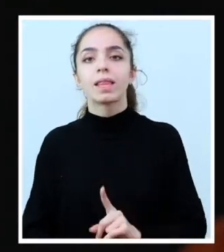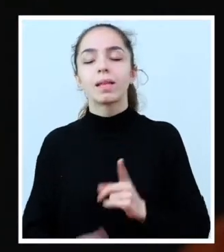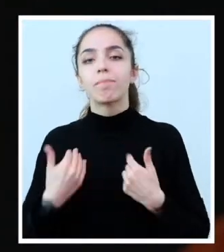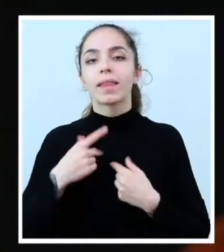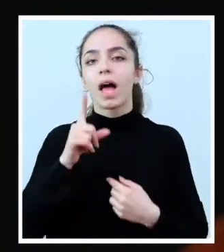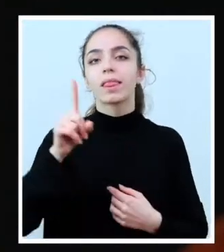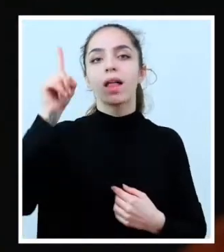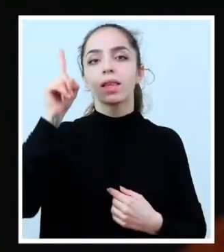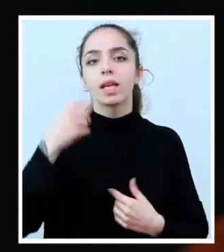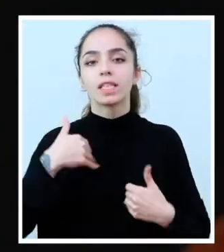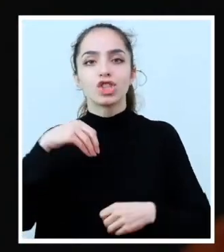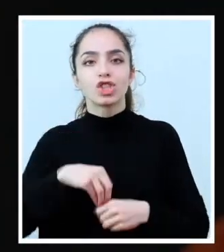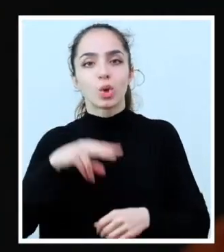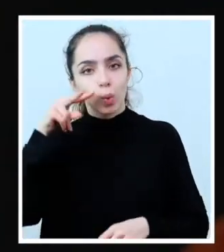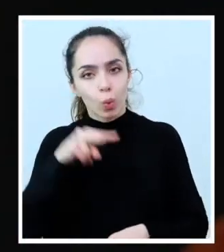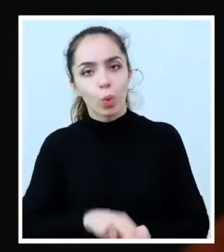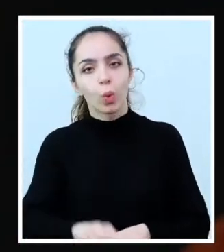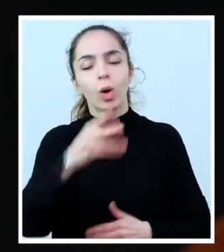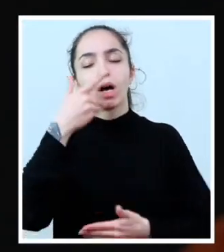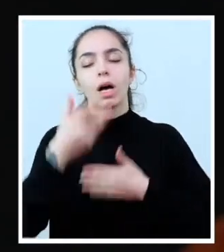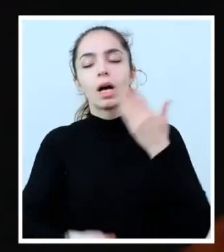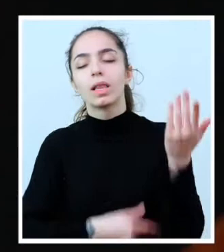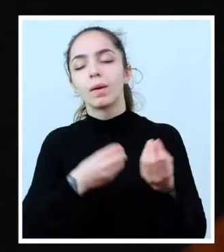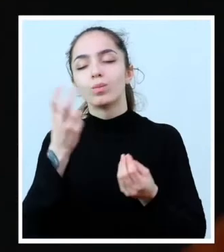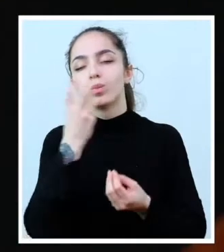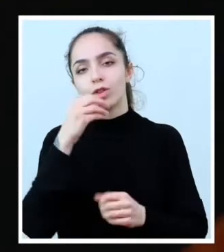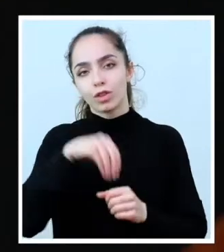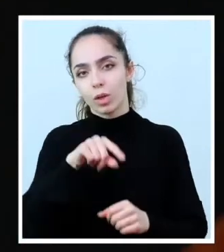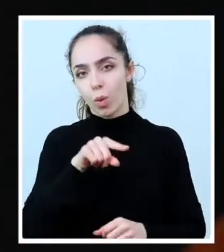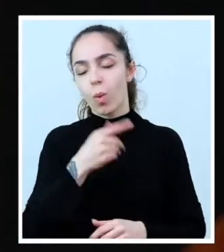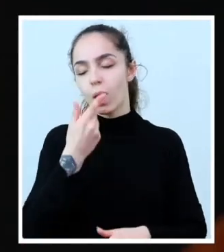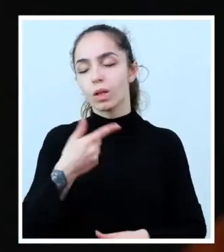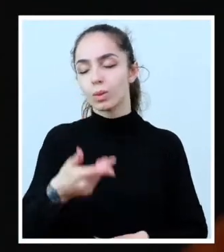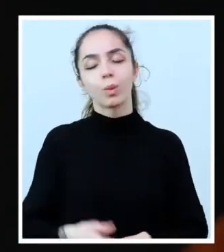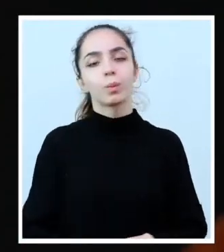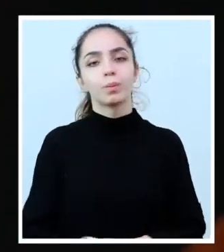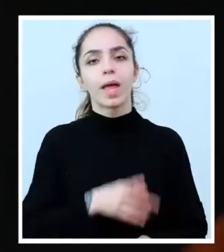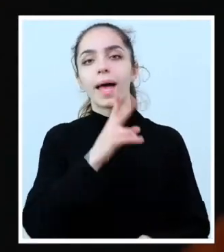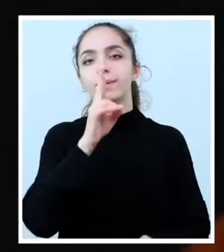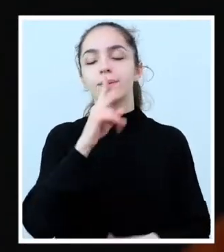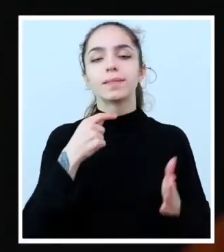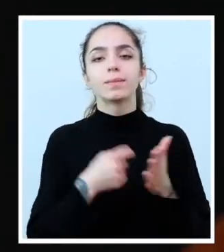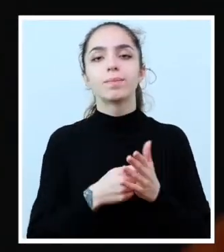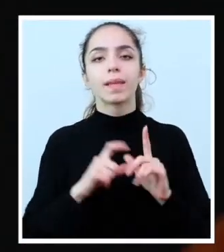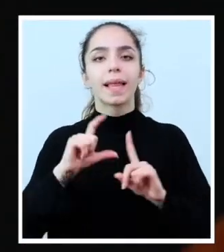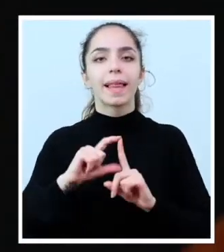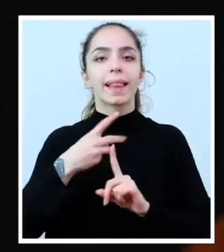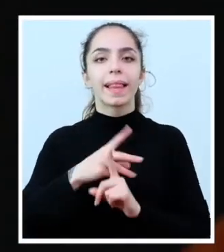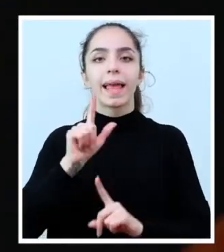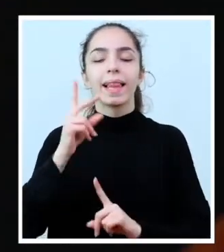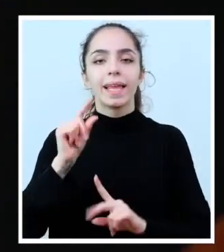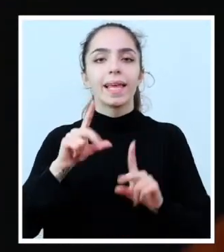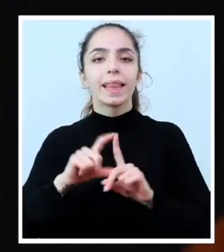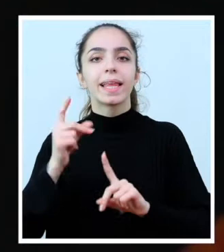tanrıyıma ulaşmasıyla ilgili bir yolculuğu anlatan bir parça. En son parça